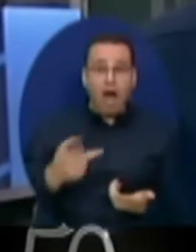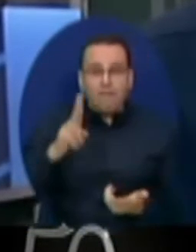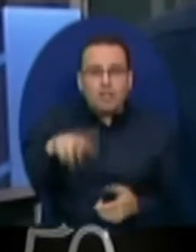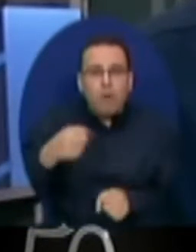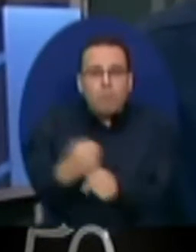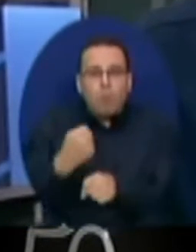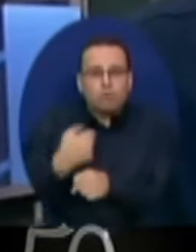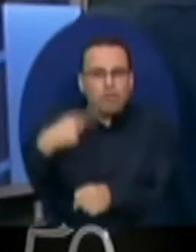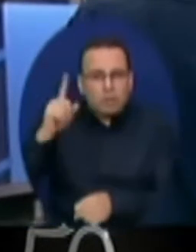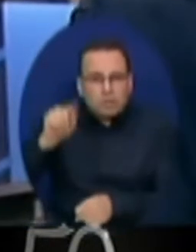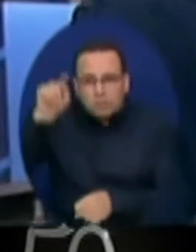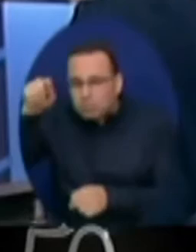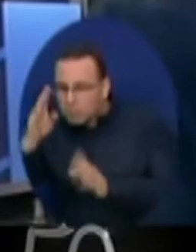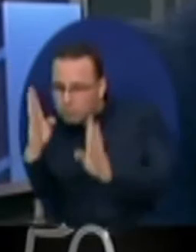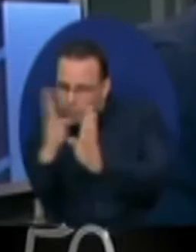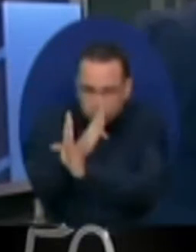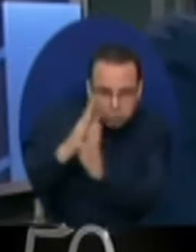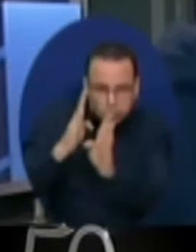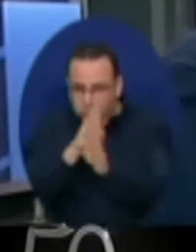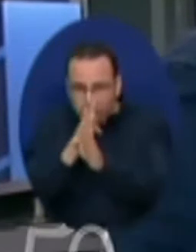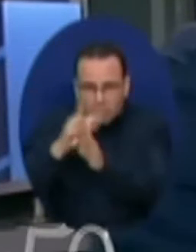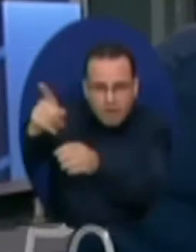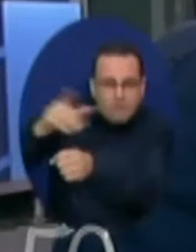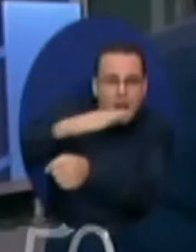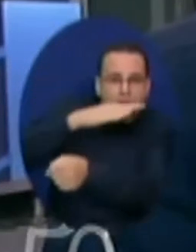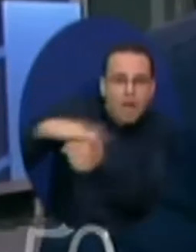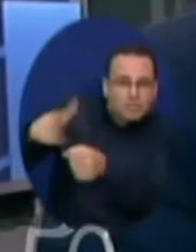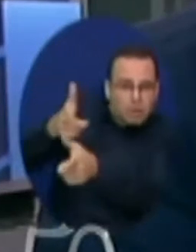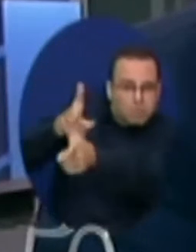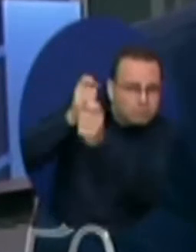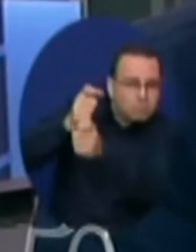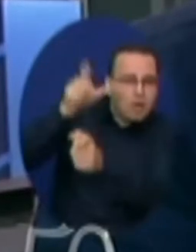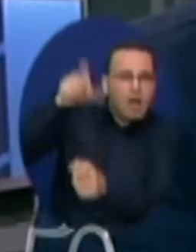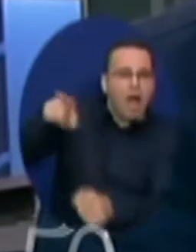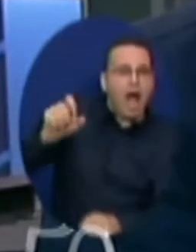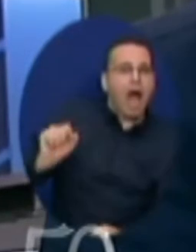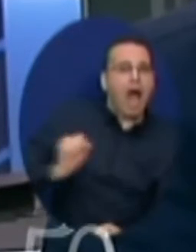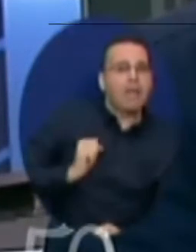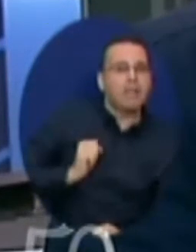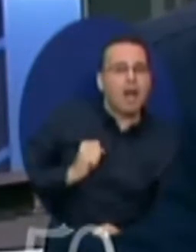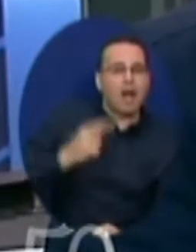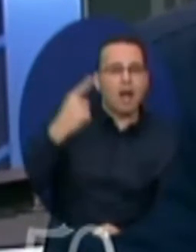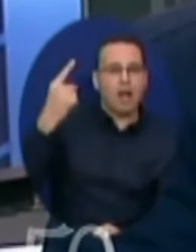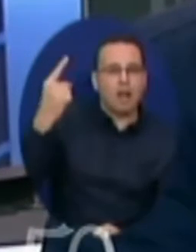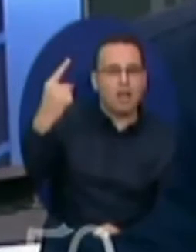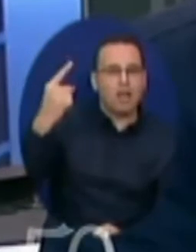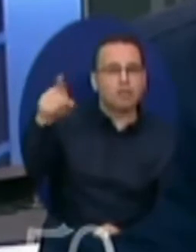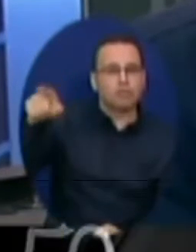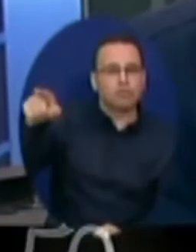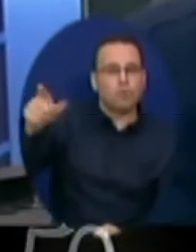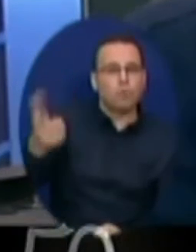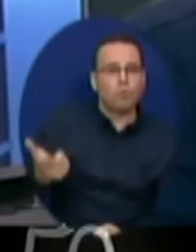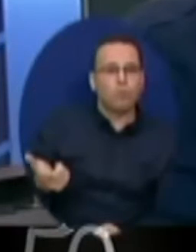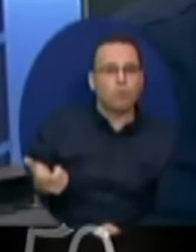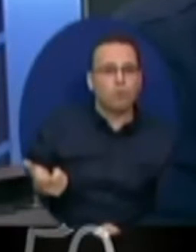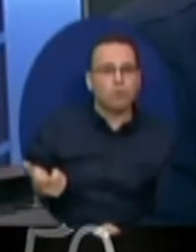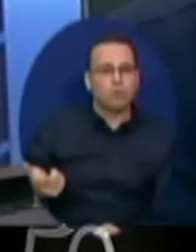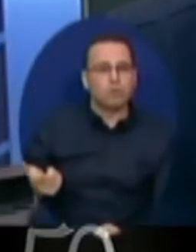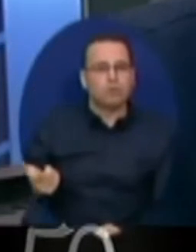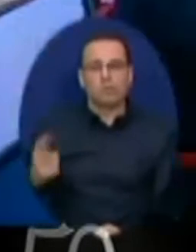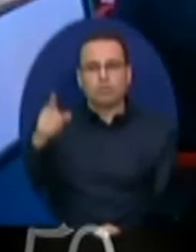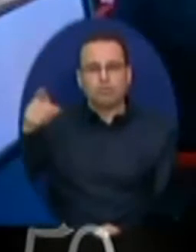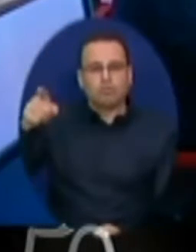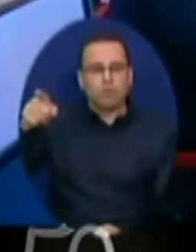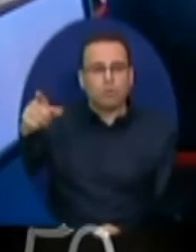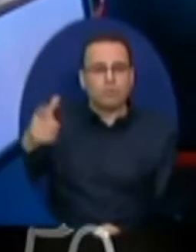לחסל. לחסל מפקד בחיזבאללה. אפרופו אמא של החייל היורש נתנה לבוגי את הדוגמה של אבו ג'יהאד, שלטעתי בכלל לא